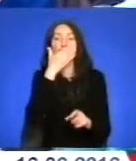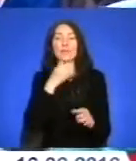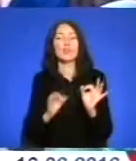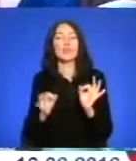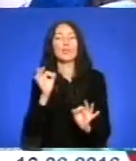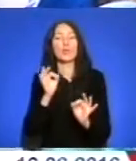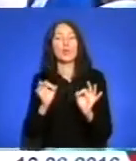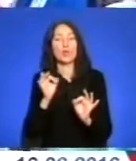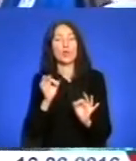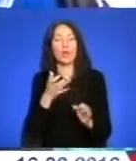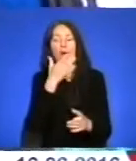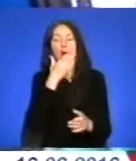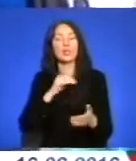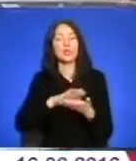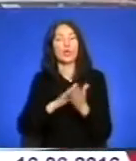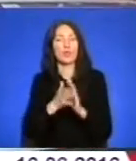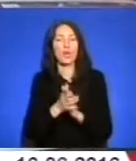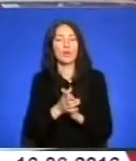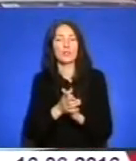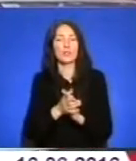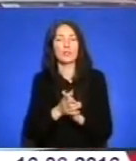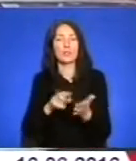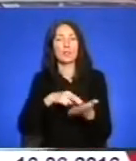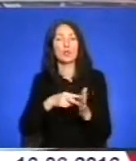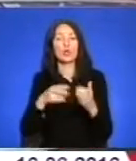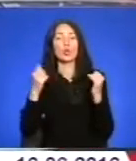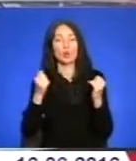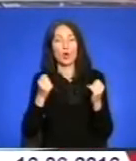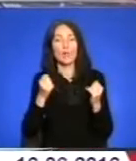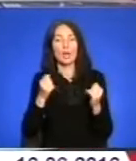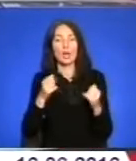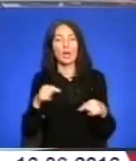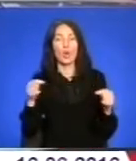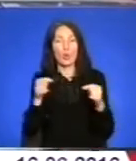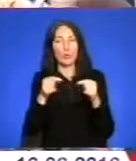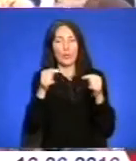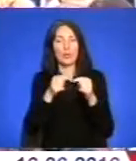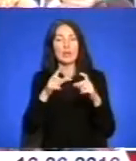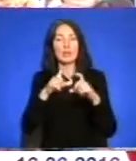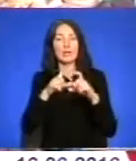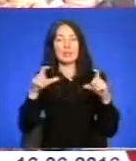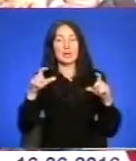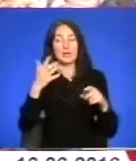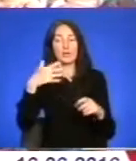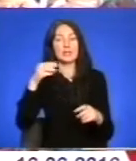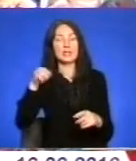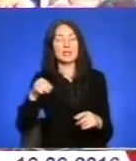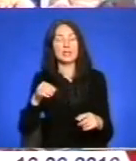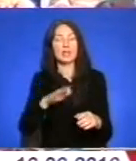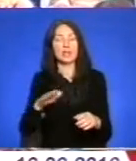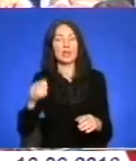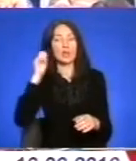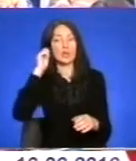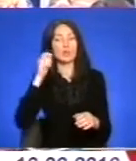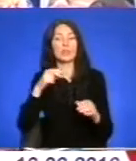природа, гарні умови. Планують оздоровити у відповідних закладах 50 тисяч дітей віком від 7